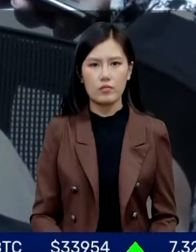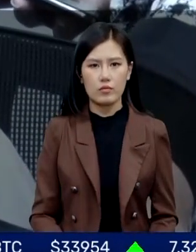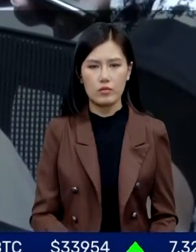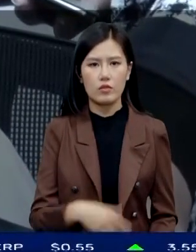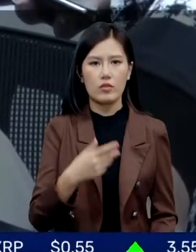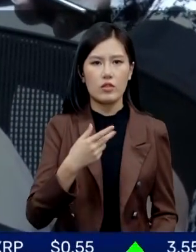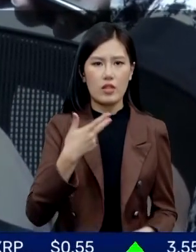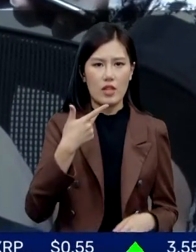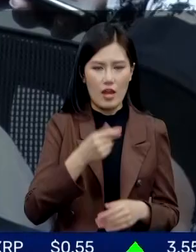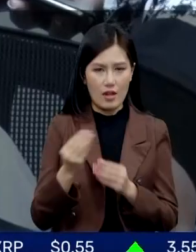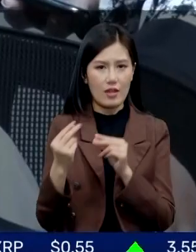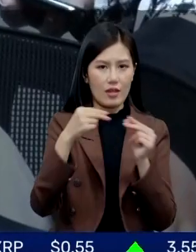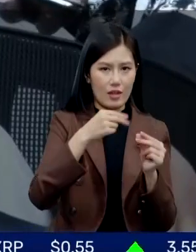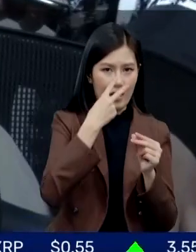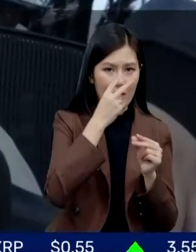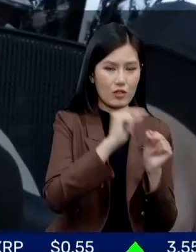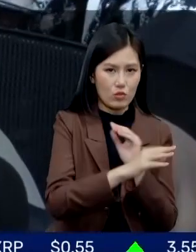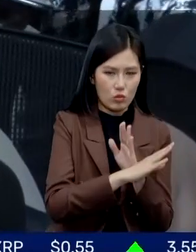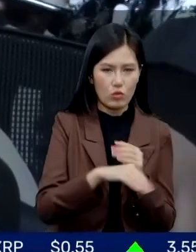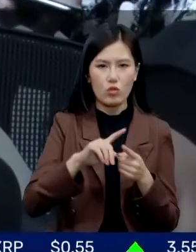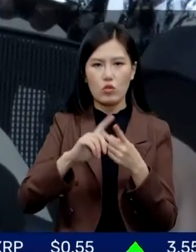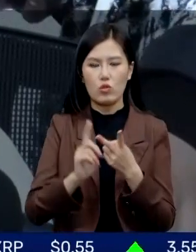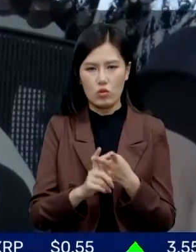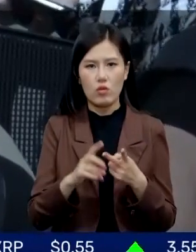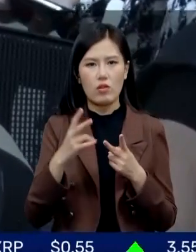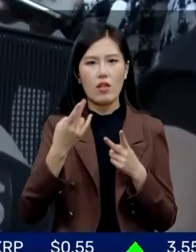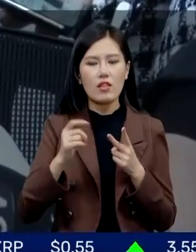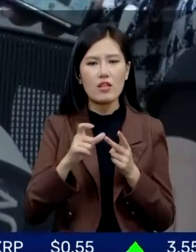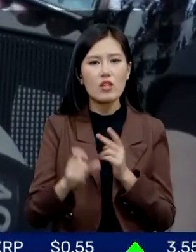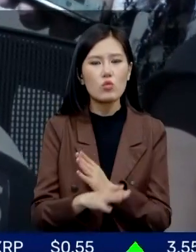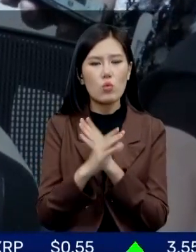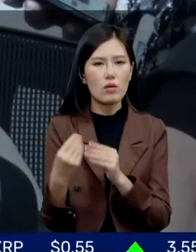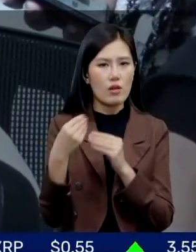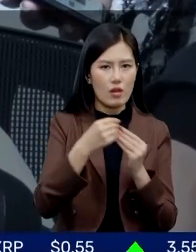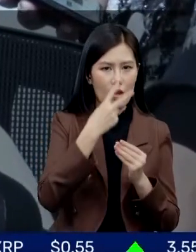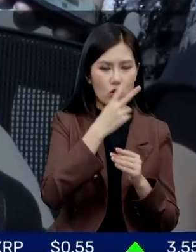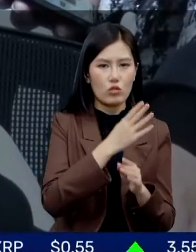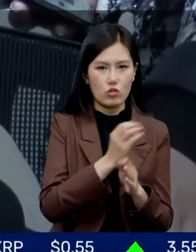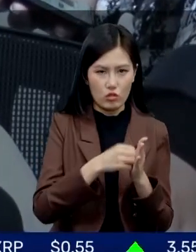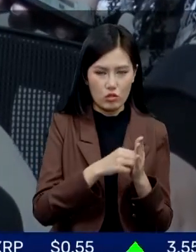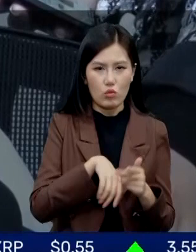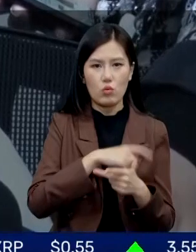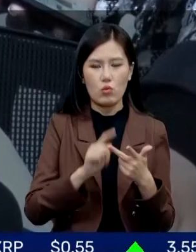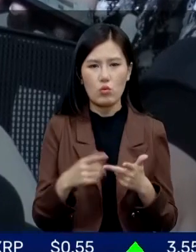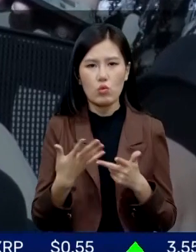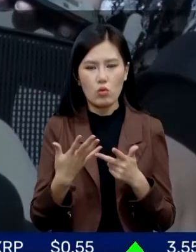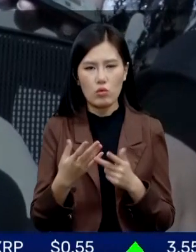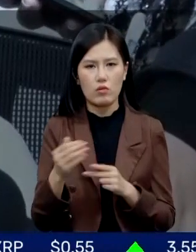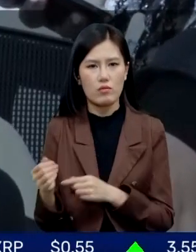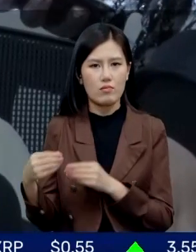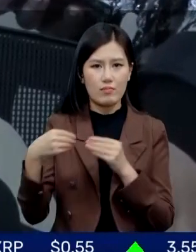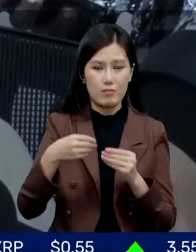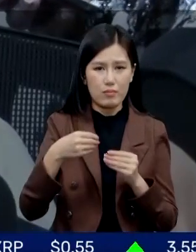хугацаагаа аргалах хэрэгтэй. А тэгээд яг одоо энэ тариаг танд хийх гэж байна. Энэ бол ийм юм үйлдэл гарч магадгүй гэдэг юм